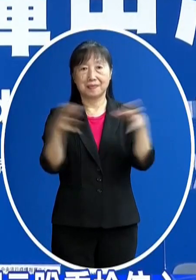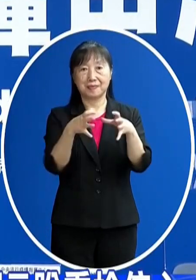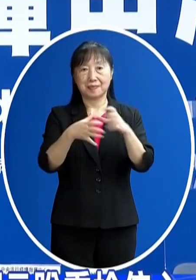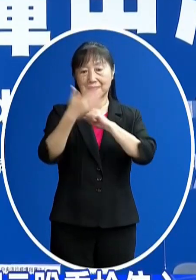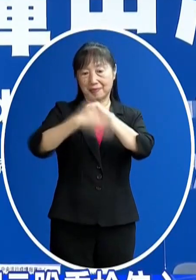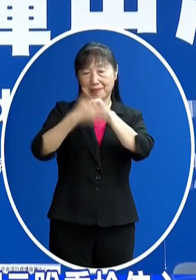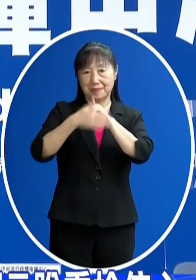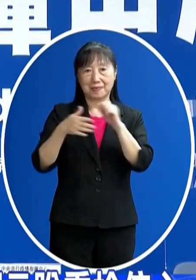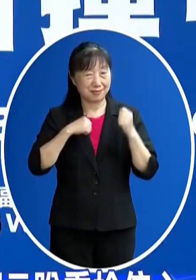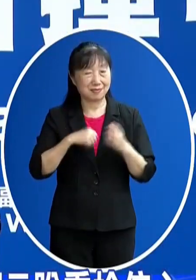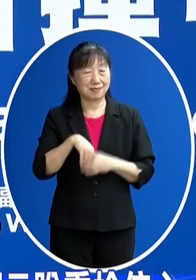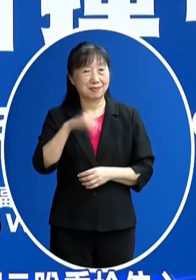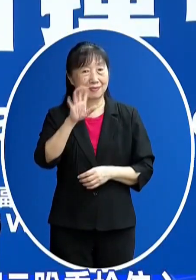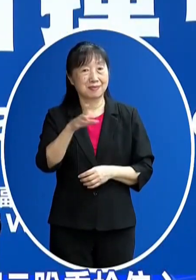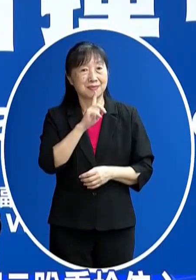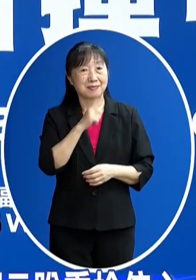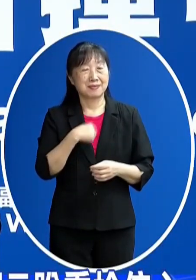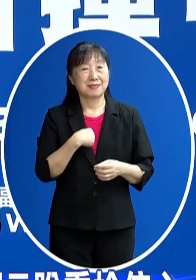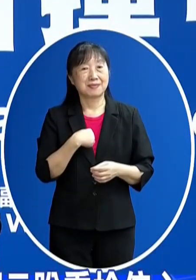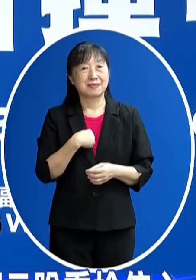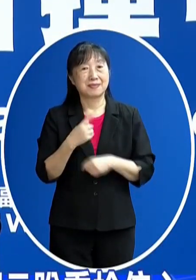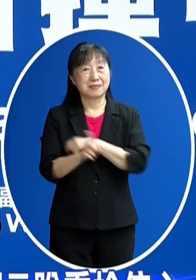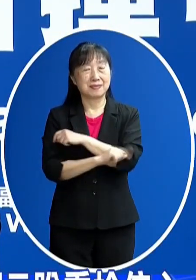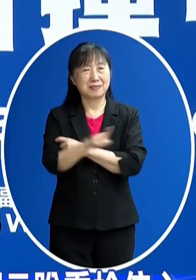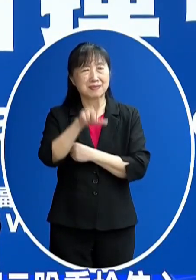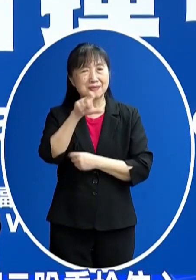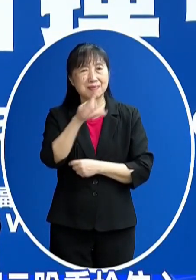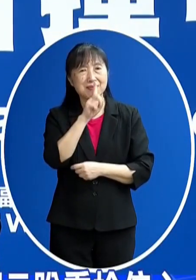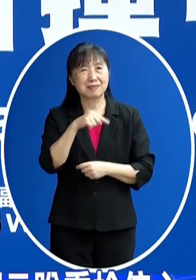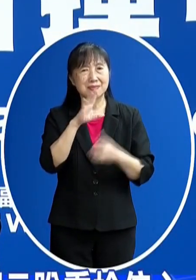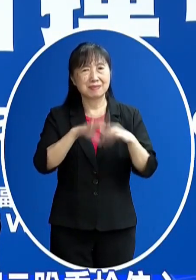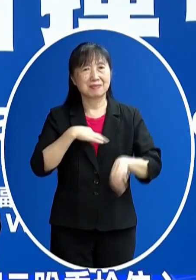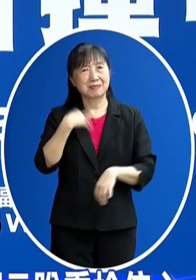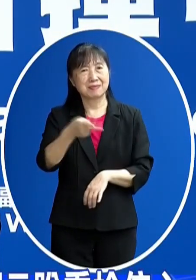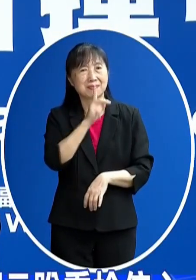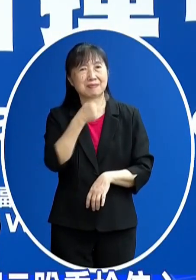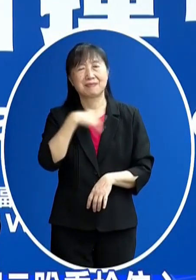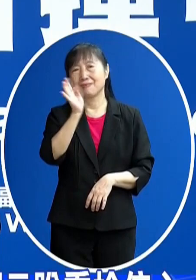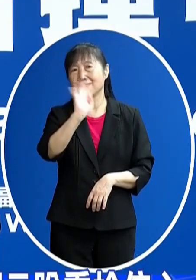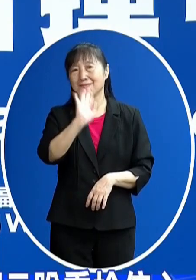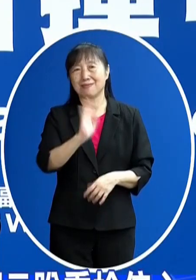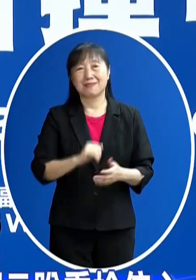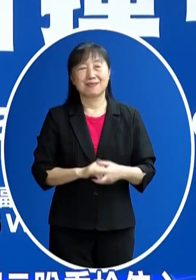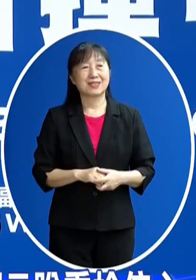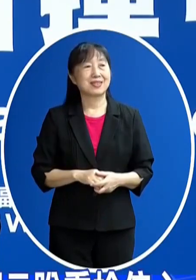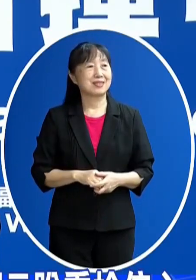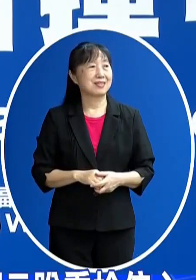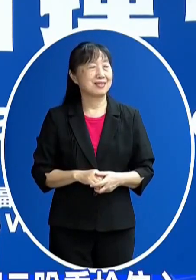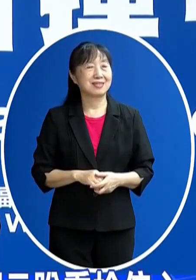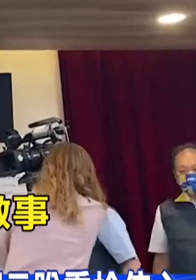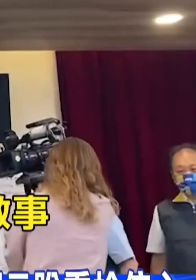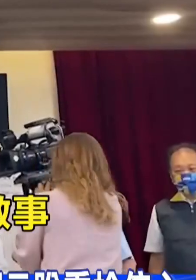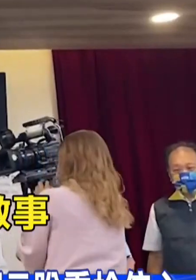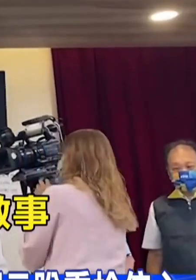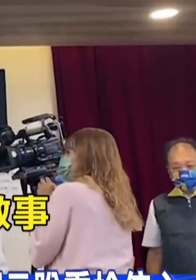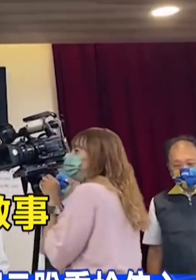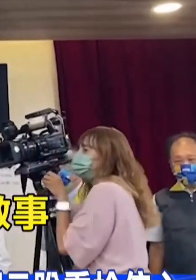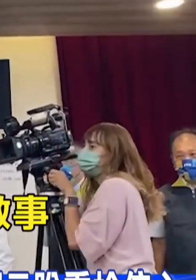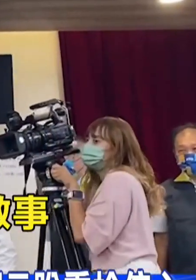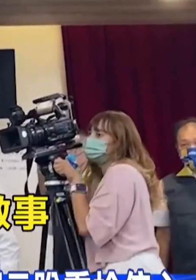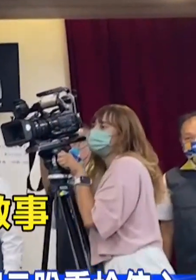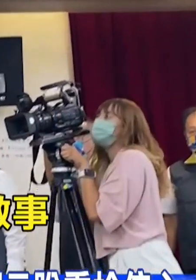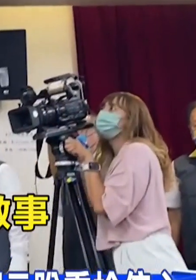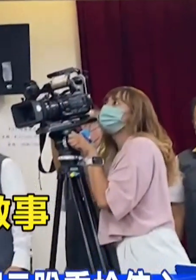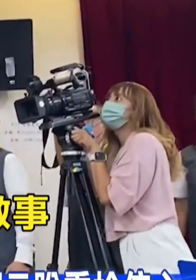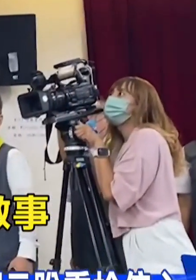个指挥官的交接仪式。主持人还意有所指，祝福陈时中心想事成，事先准备好了手帕用上了。 这我们主秘